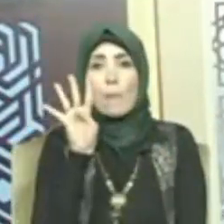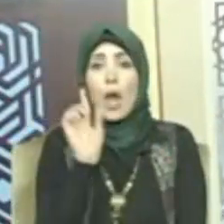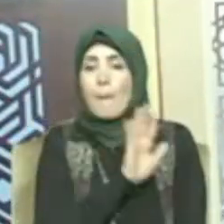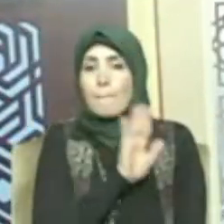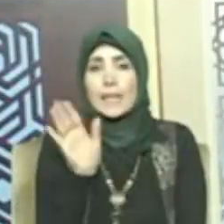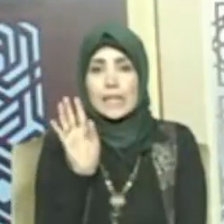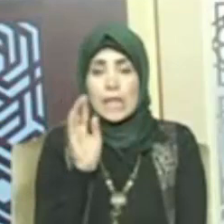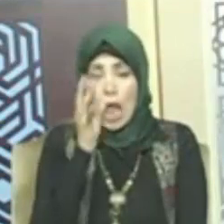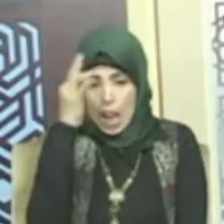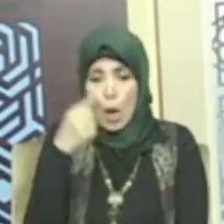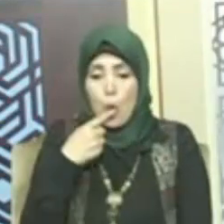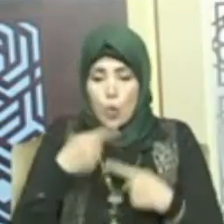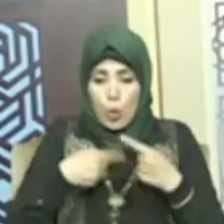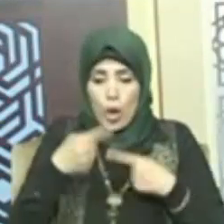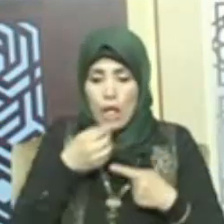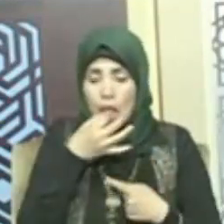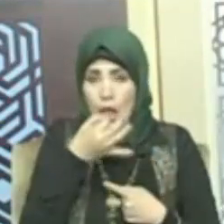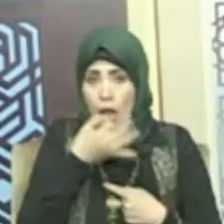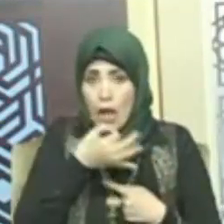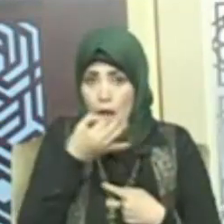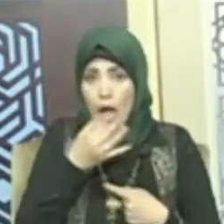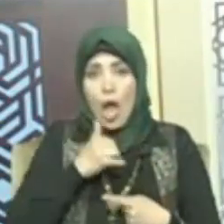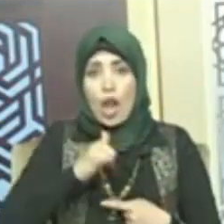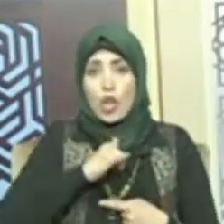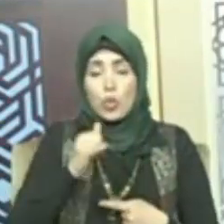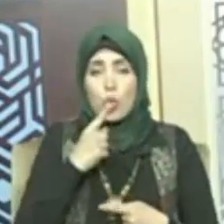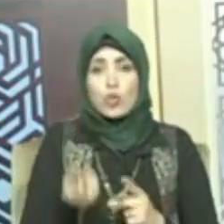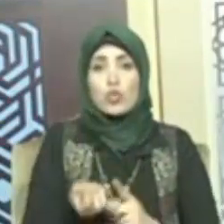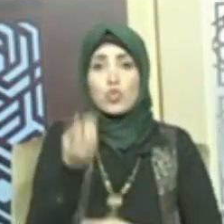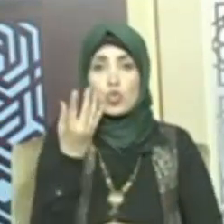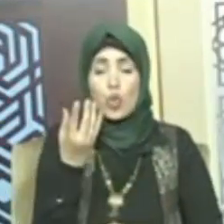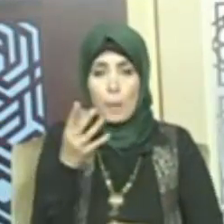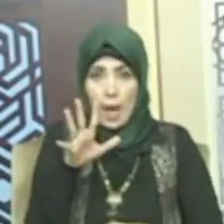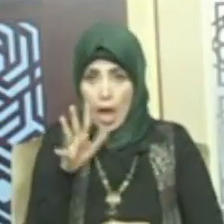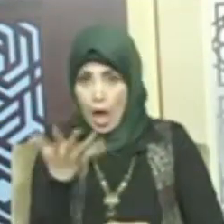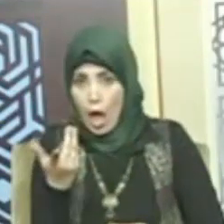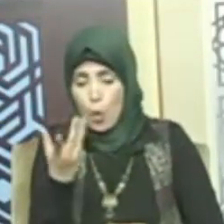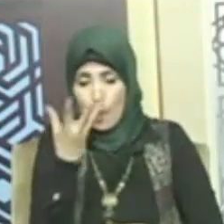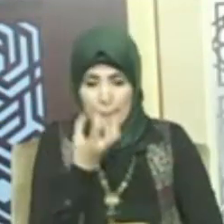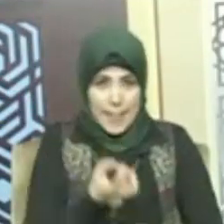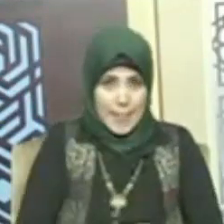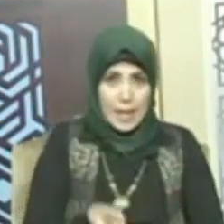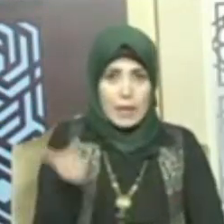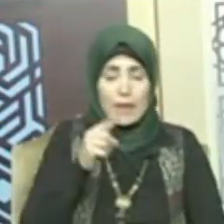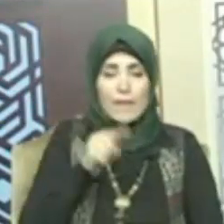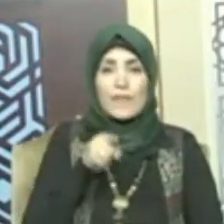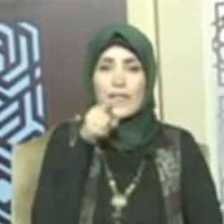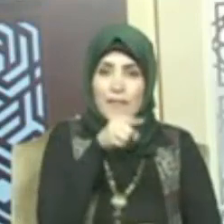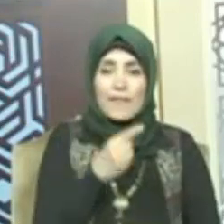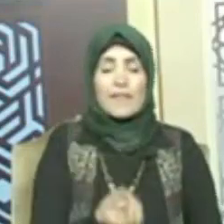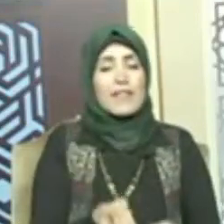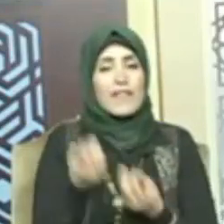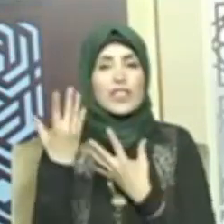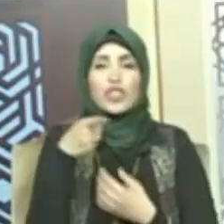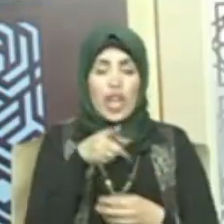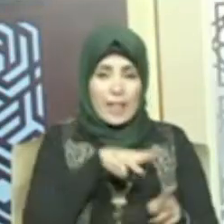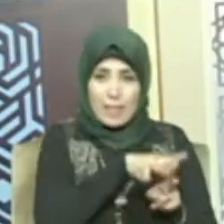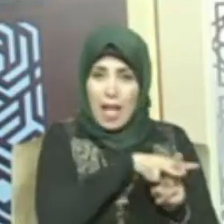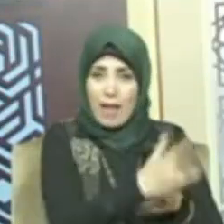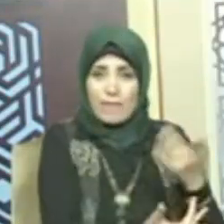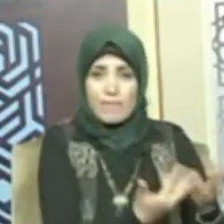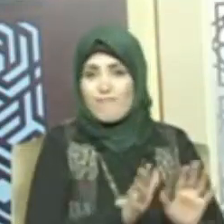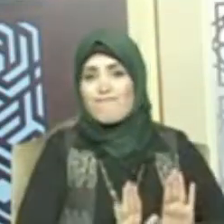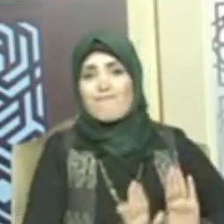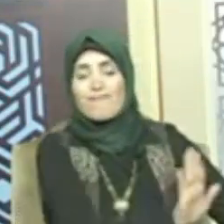إذا واظبت عليها حين تصبح وحين تمسي كنت من العتقاء